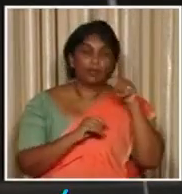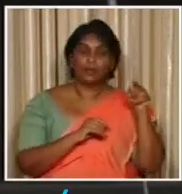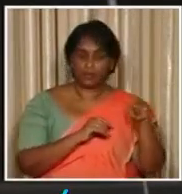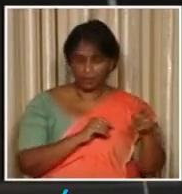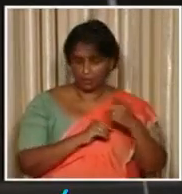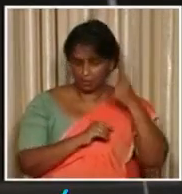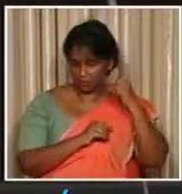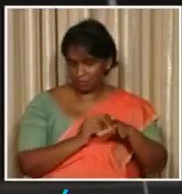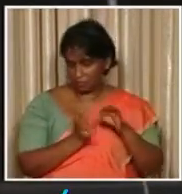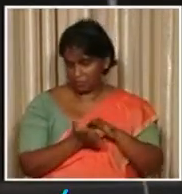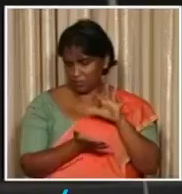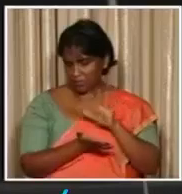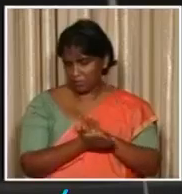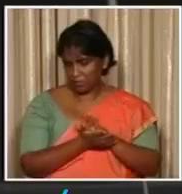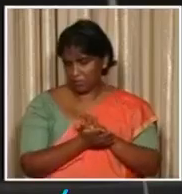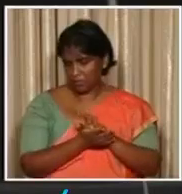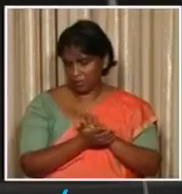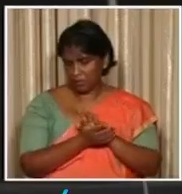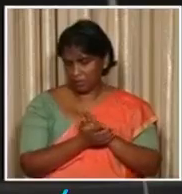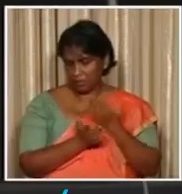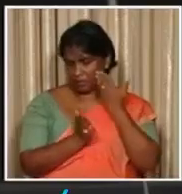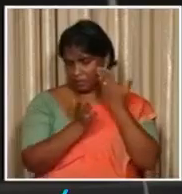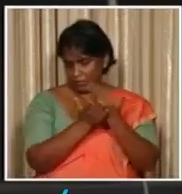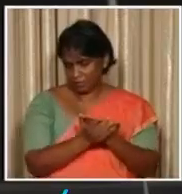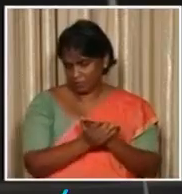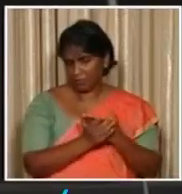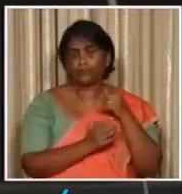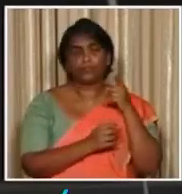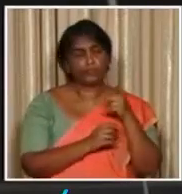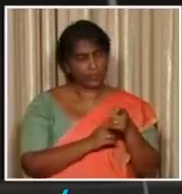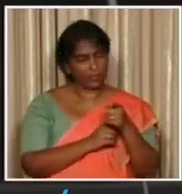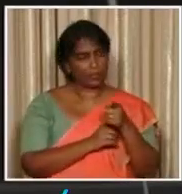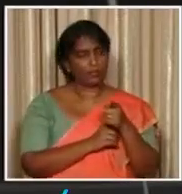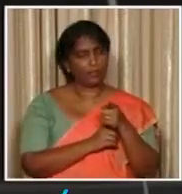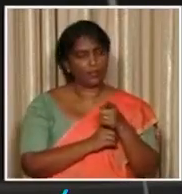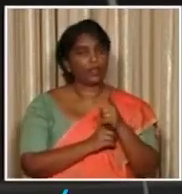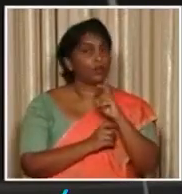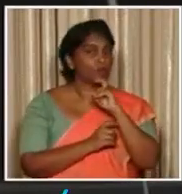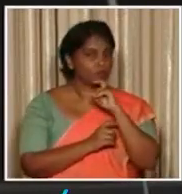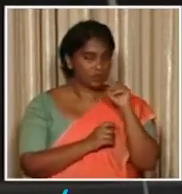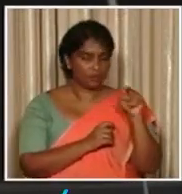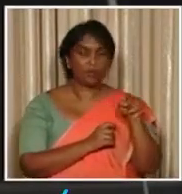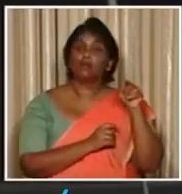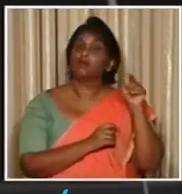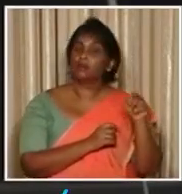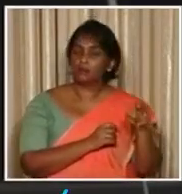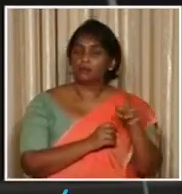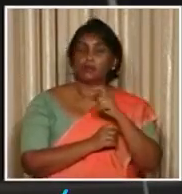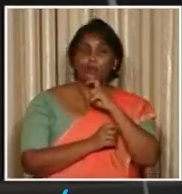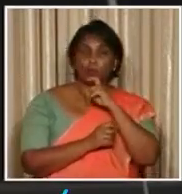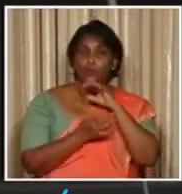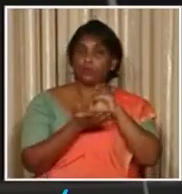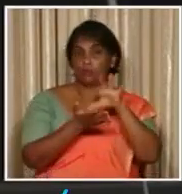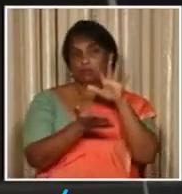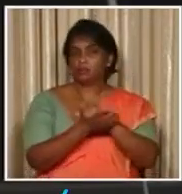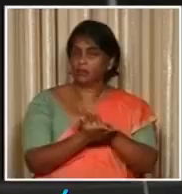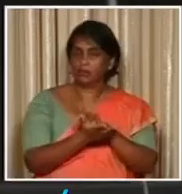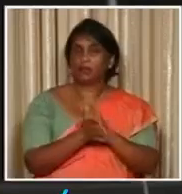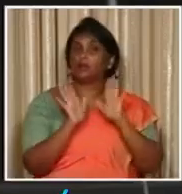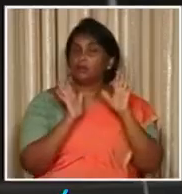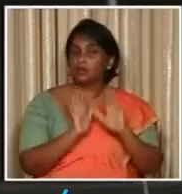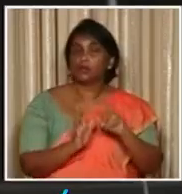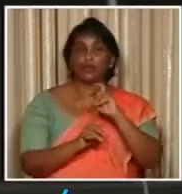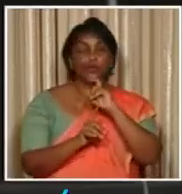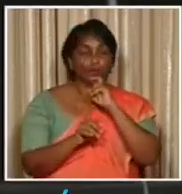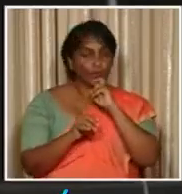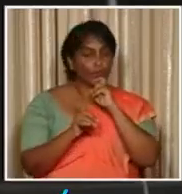aturu niyogya idripat kara, itu mage nadu kota, metiwarne tiyan ngekial, hebei